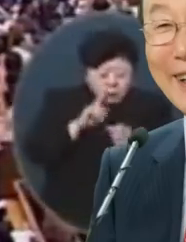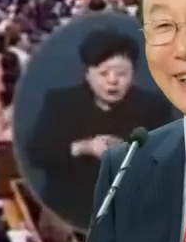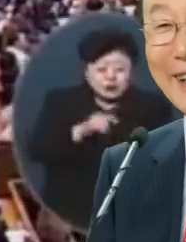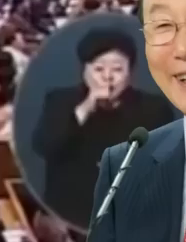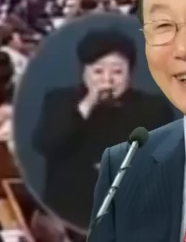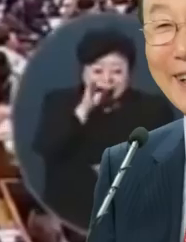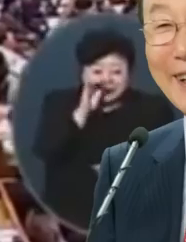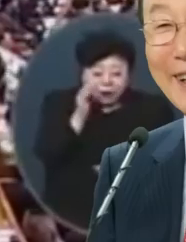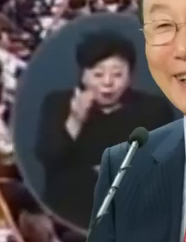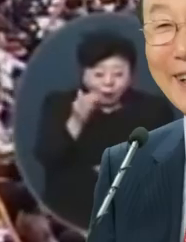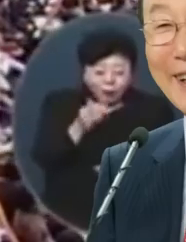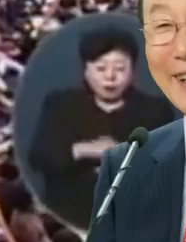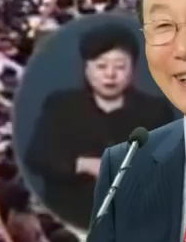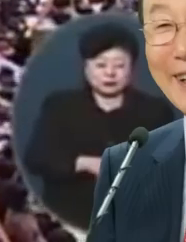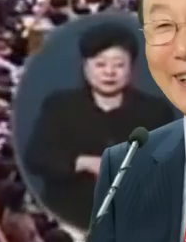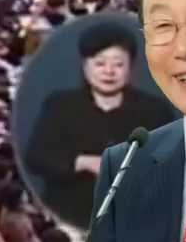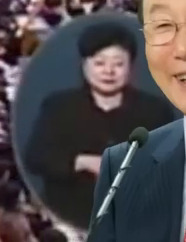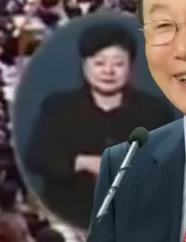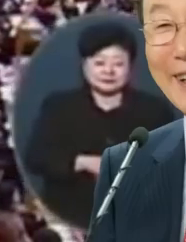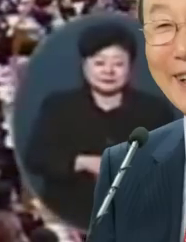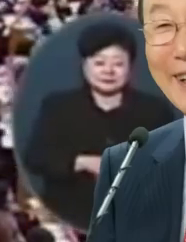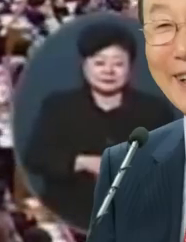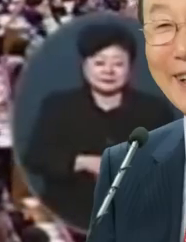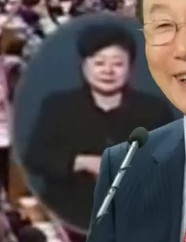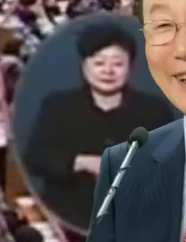있어야 되고